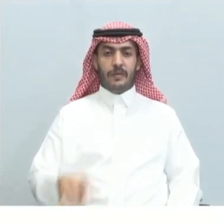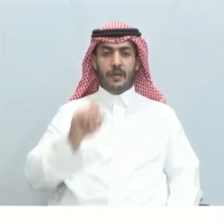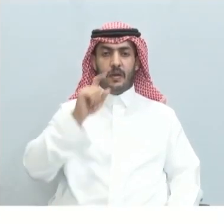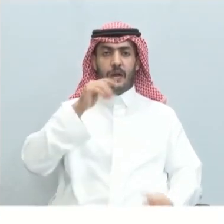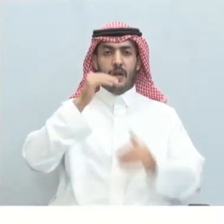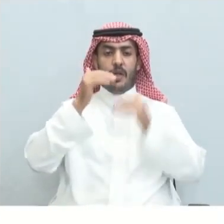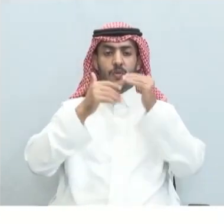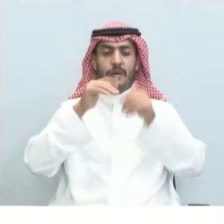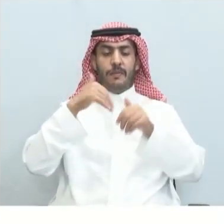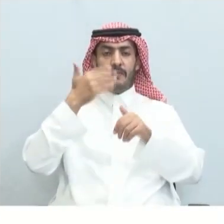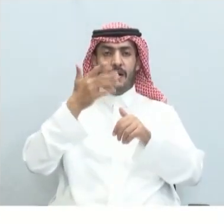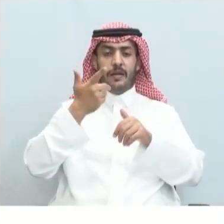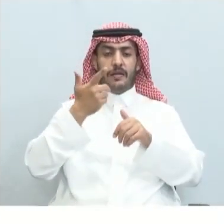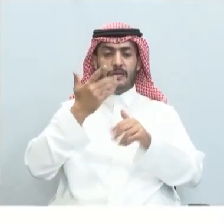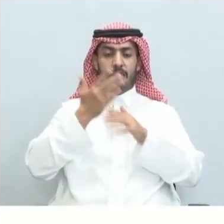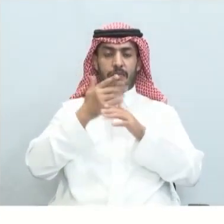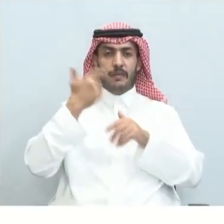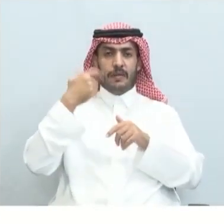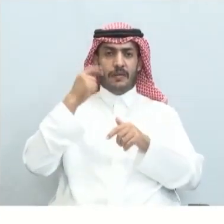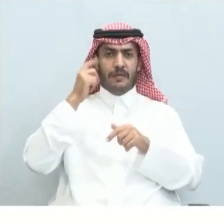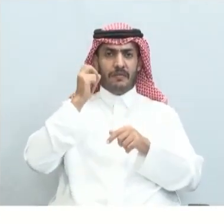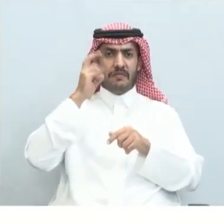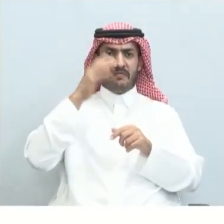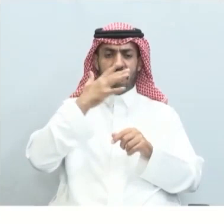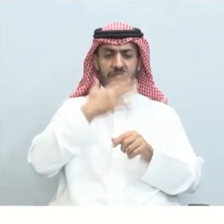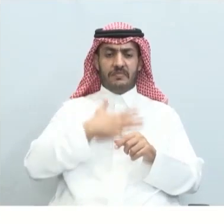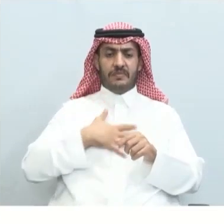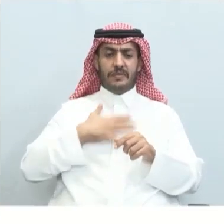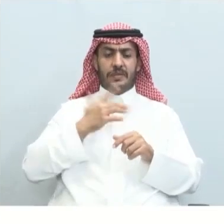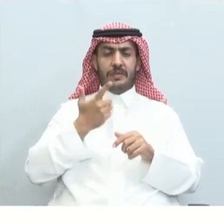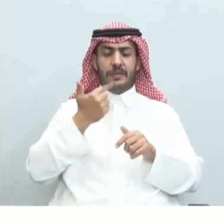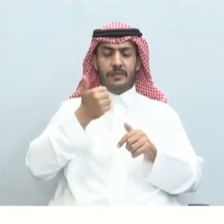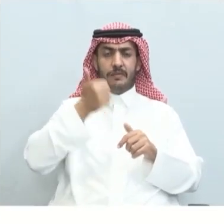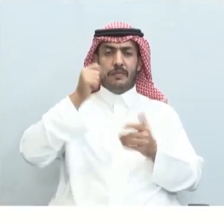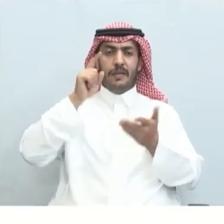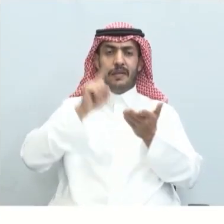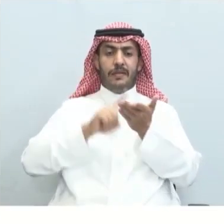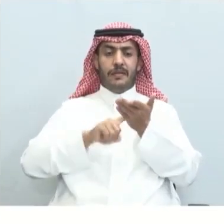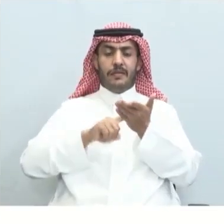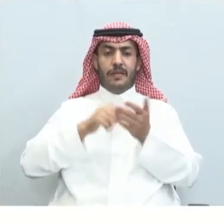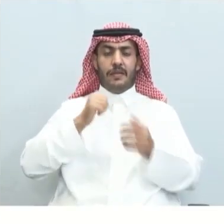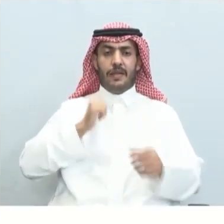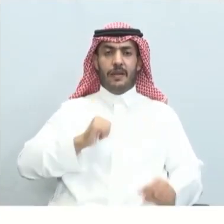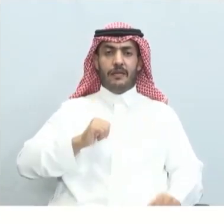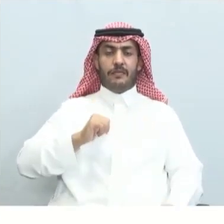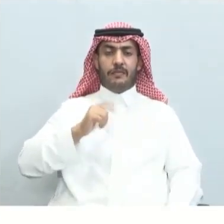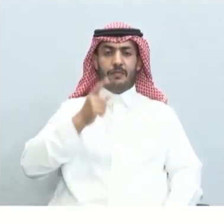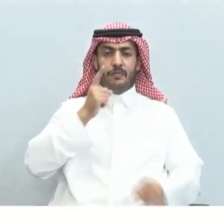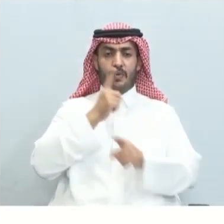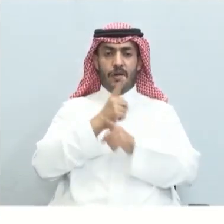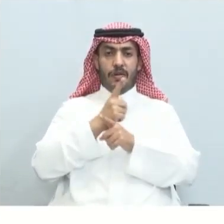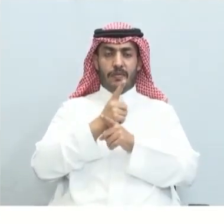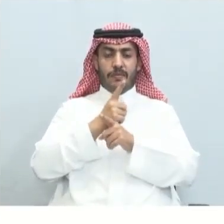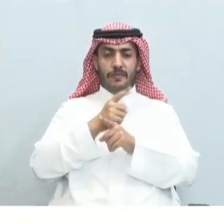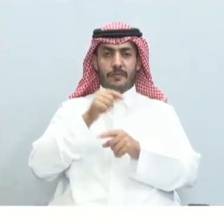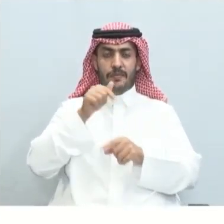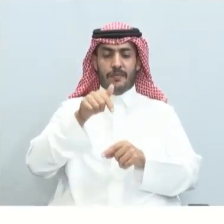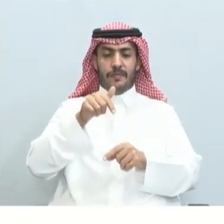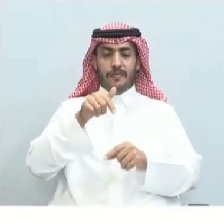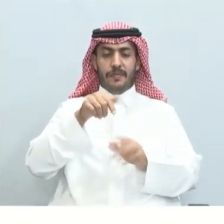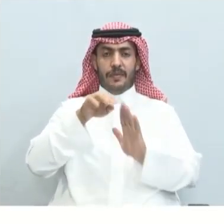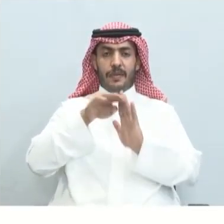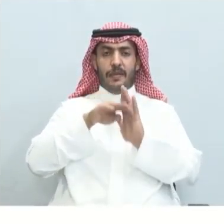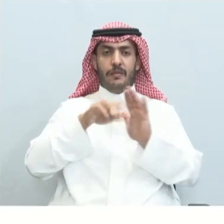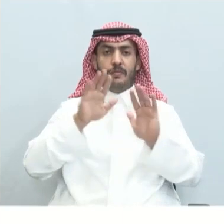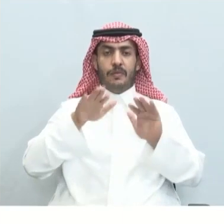ما الخطوه التاليه بعد وضع الفرضيه وكيف يتاكد الطلاب مع معلمهم انما